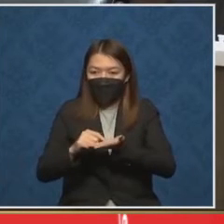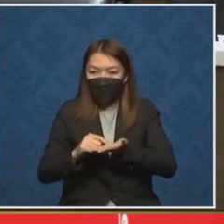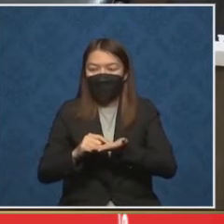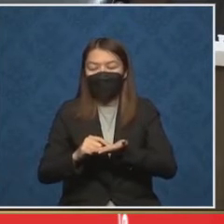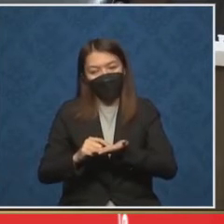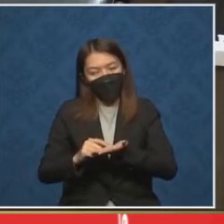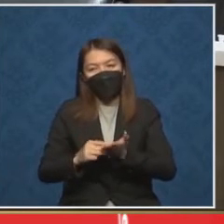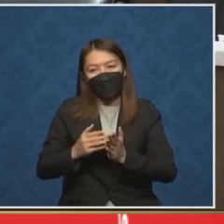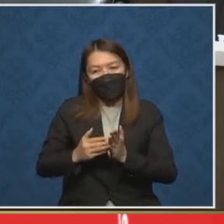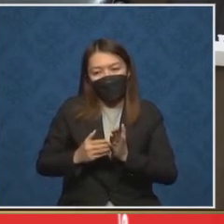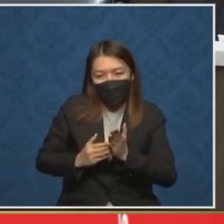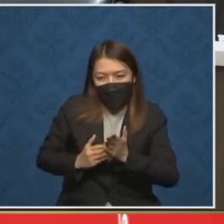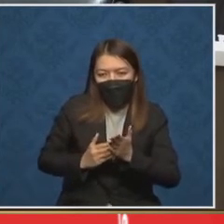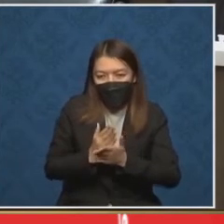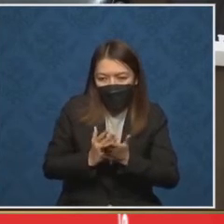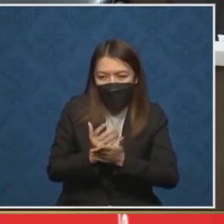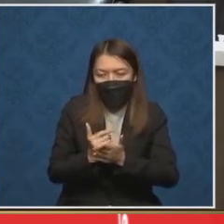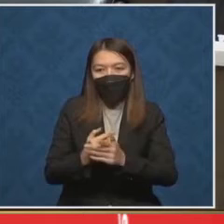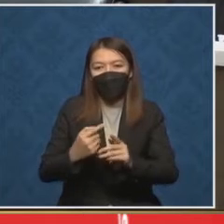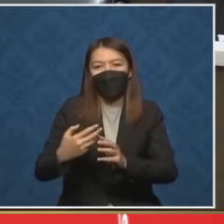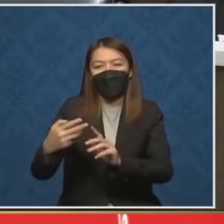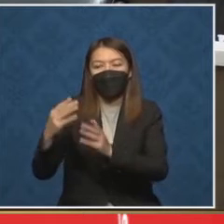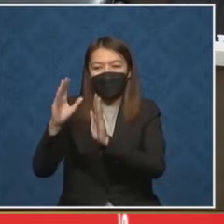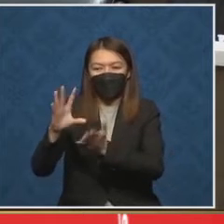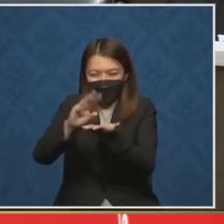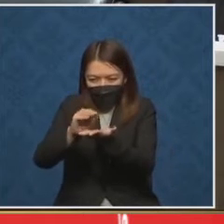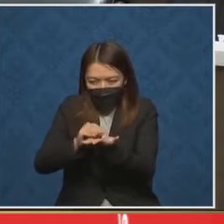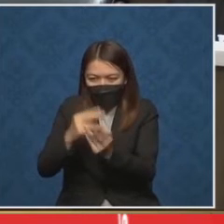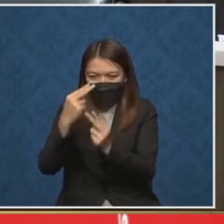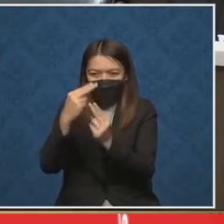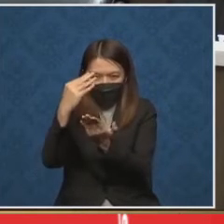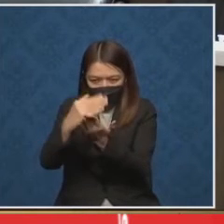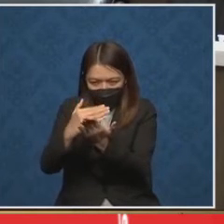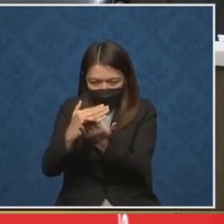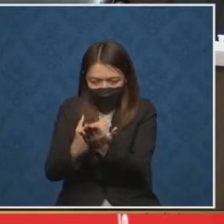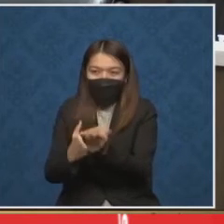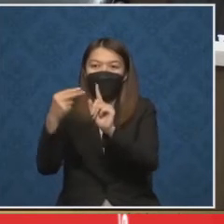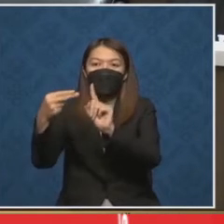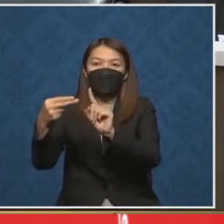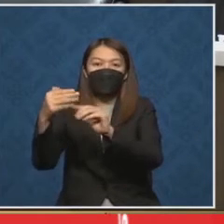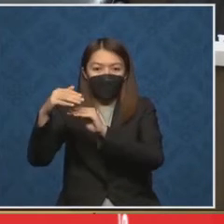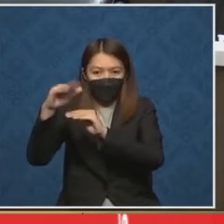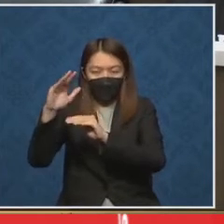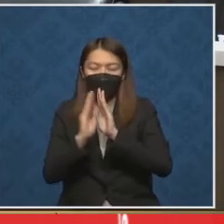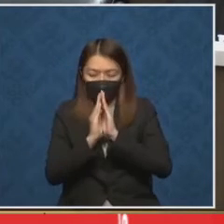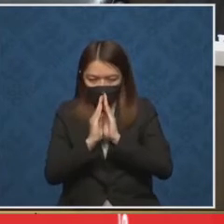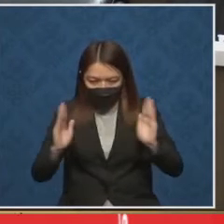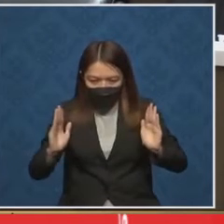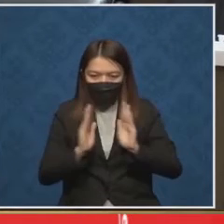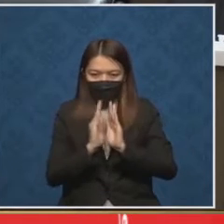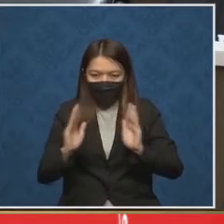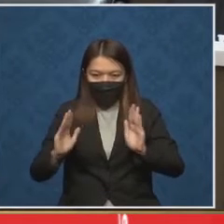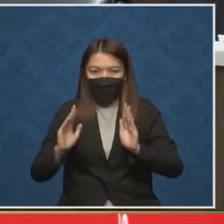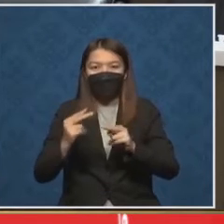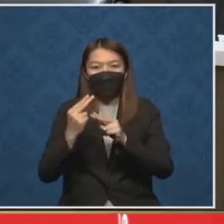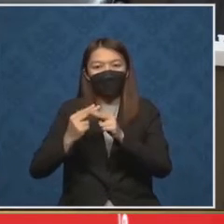ทำคนหมื่นกว่าคนกว่าจะทำเรื่องนู้นเรื่องนี้เนี่ยผมตามข่าวมาก็ต้องขอบพระคุณมากที่นำเสนอเ